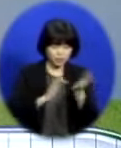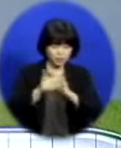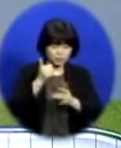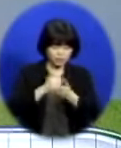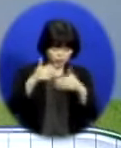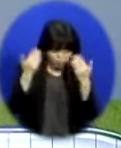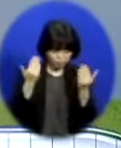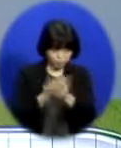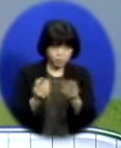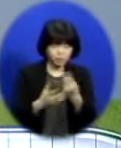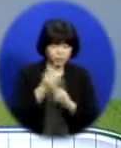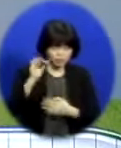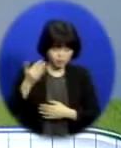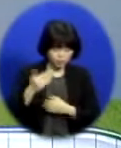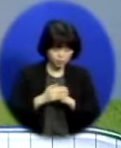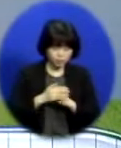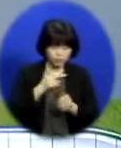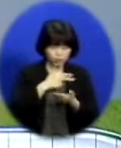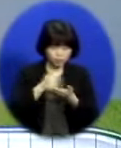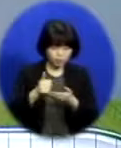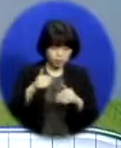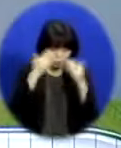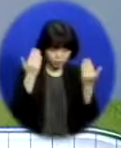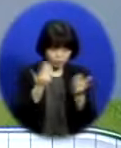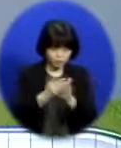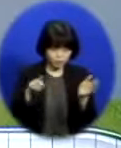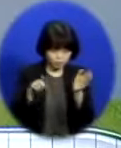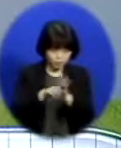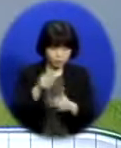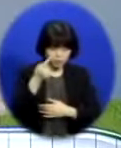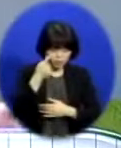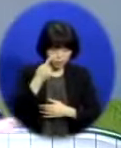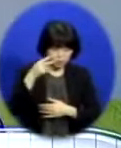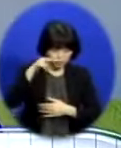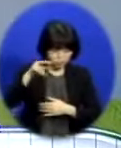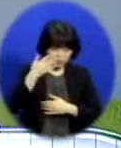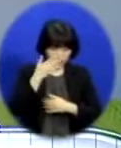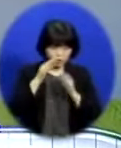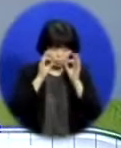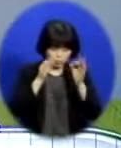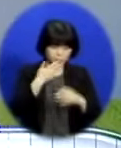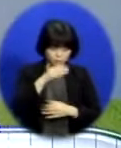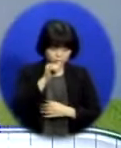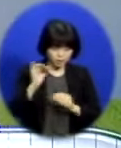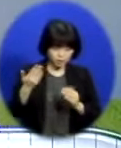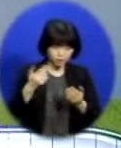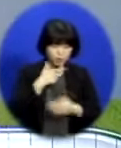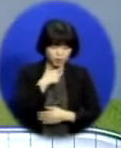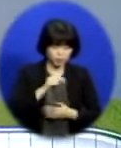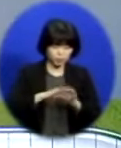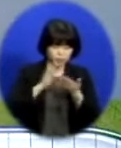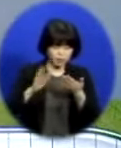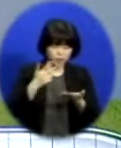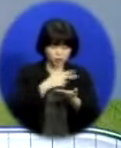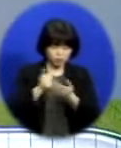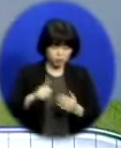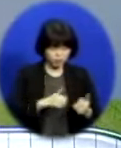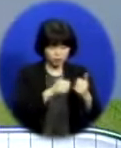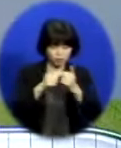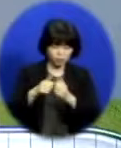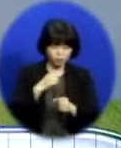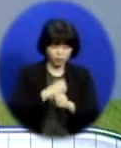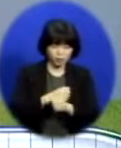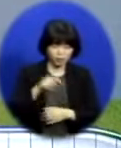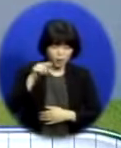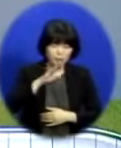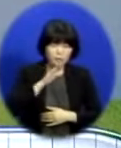온전히 하나되고 주님을 온전한 믿음의 눈으로 바라볼 수 있게 되기를 원합니다 주님과 동행하는